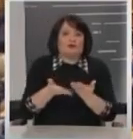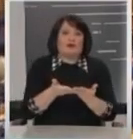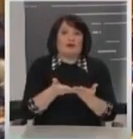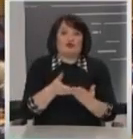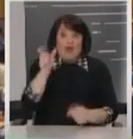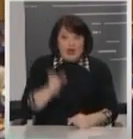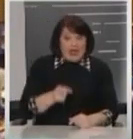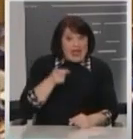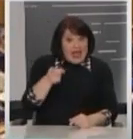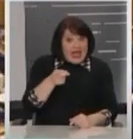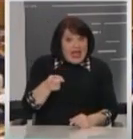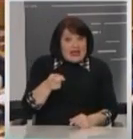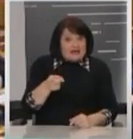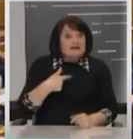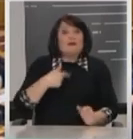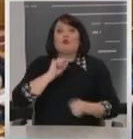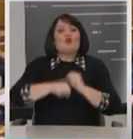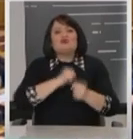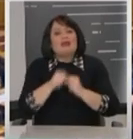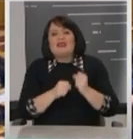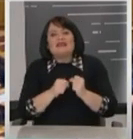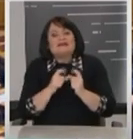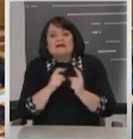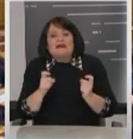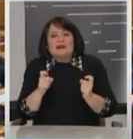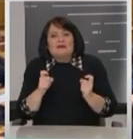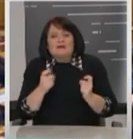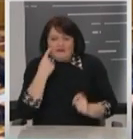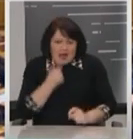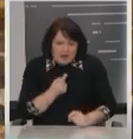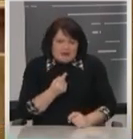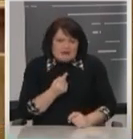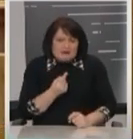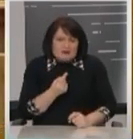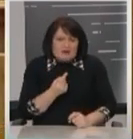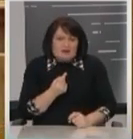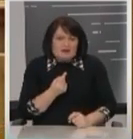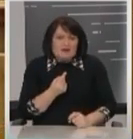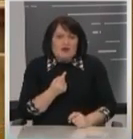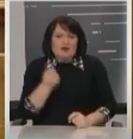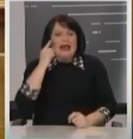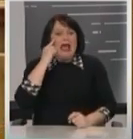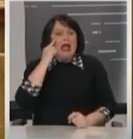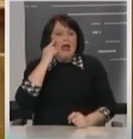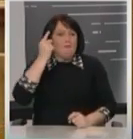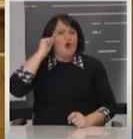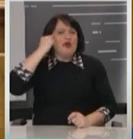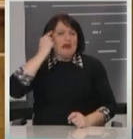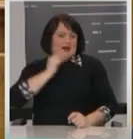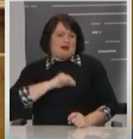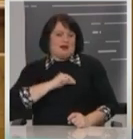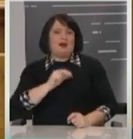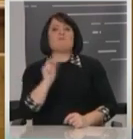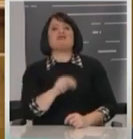Ενώ εσείς κάθε τέτοια προσπάθεια την βλέπετε ως μια παροχή ψηφοθυρικού χαρακτήρα. Γι' αυτό και